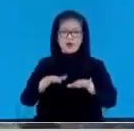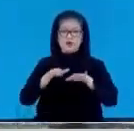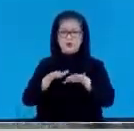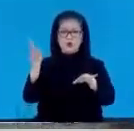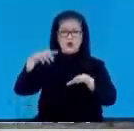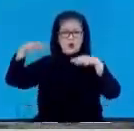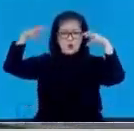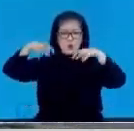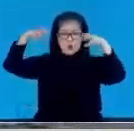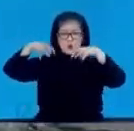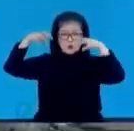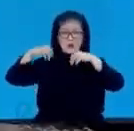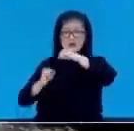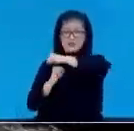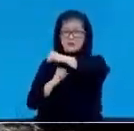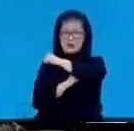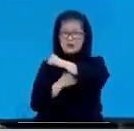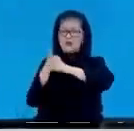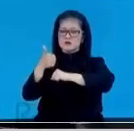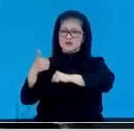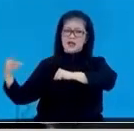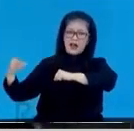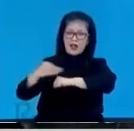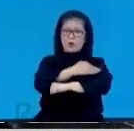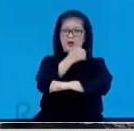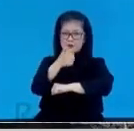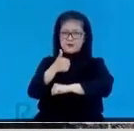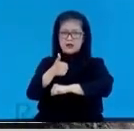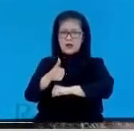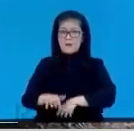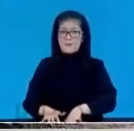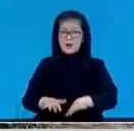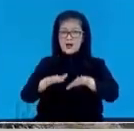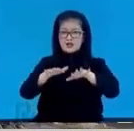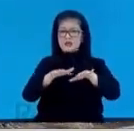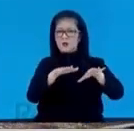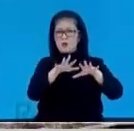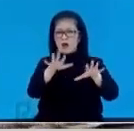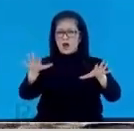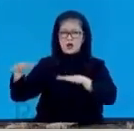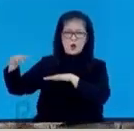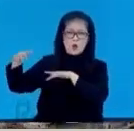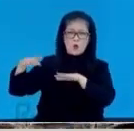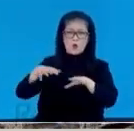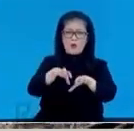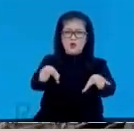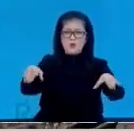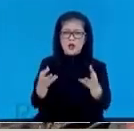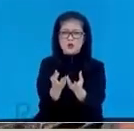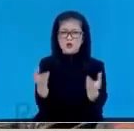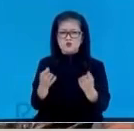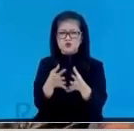akhirnya sudah kembali dapat dilintasi. Banjir lahar membuat material batu-batu besar dan pasir yang memenuhi